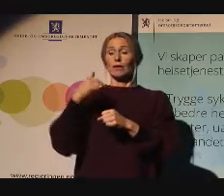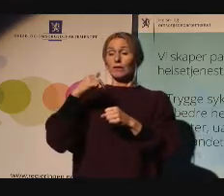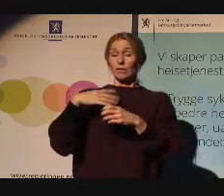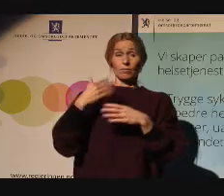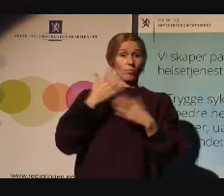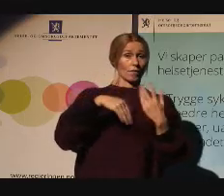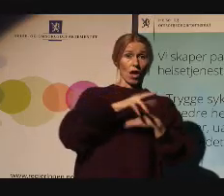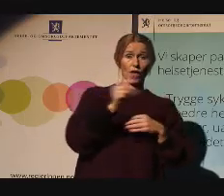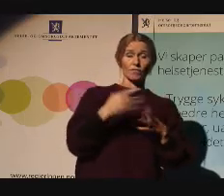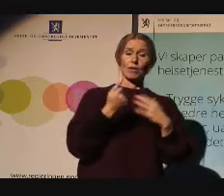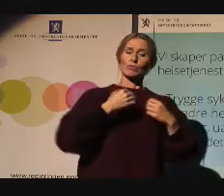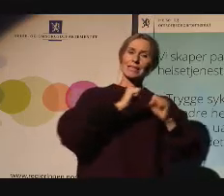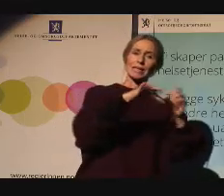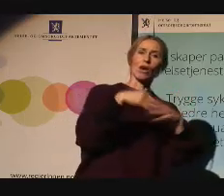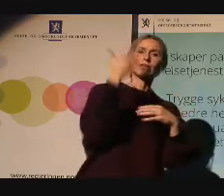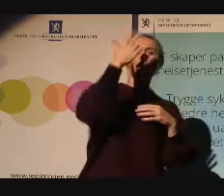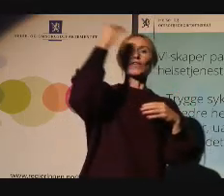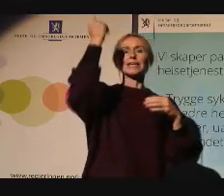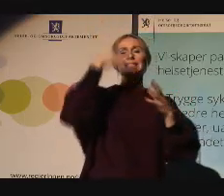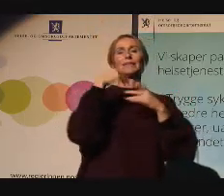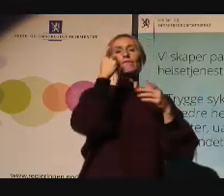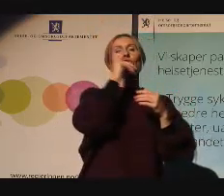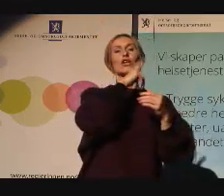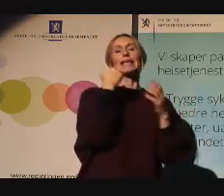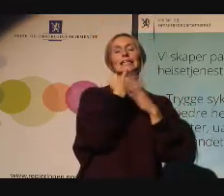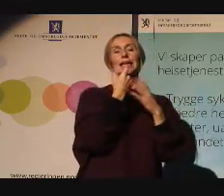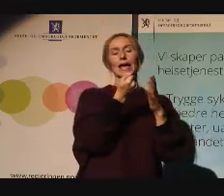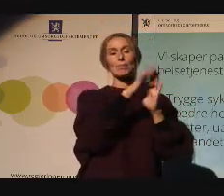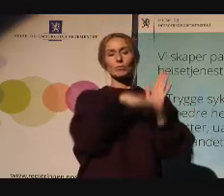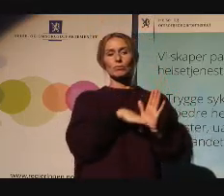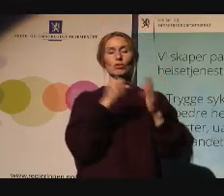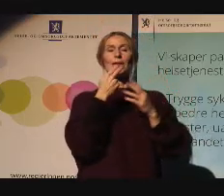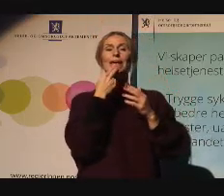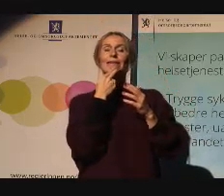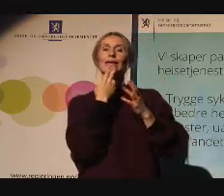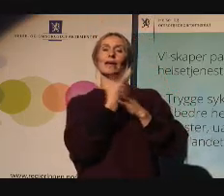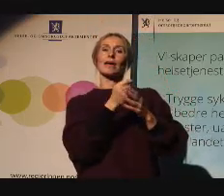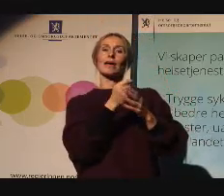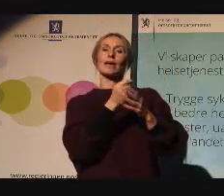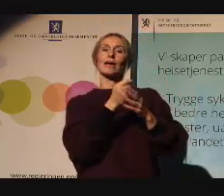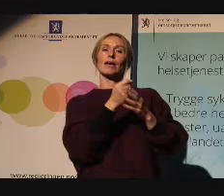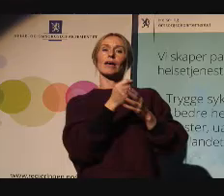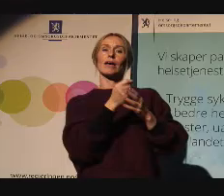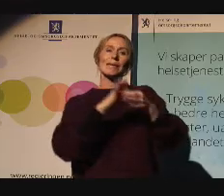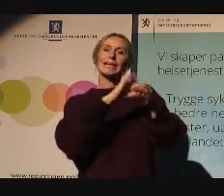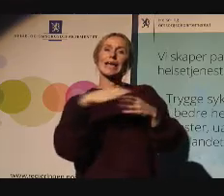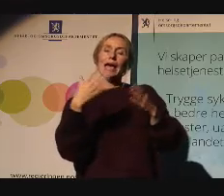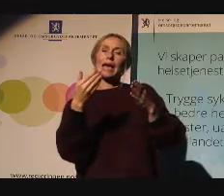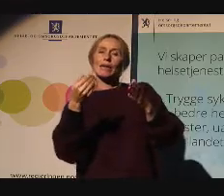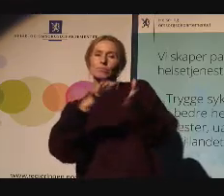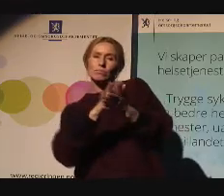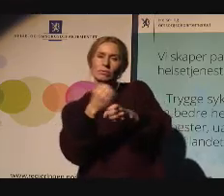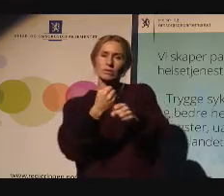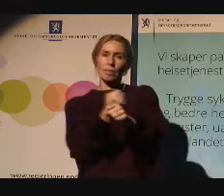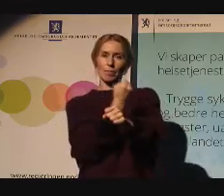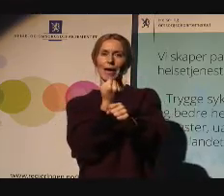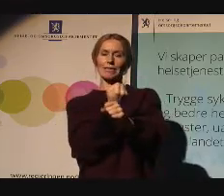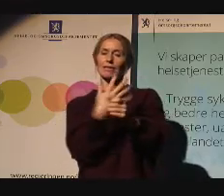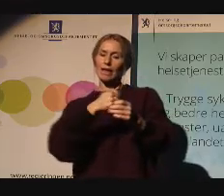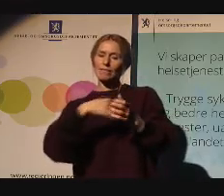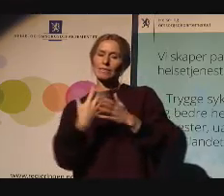det anerkjente foreldreprogrammet som heter Nurse Family Partnership, der helsestasjoner skal gi tett oppfølging